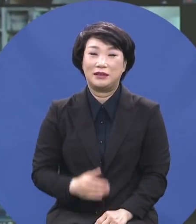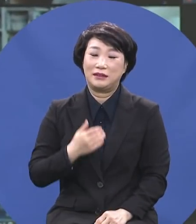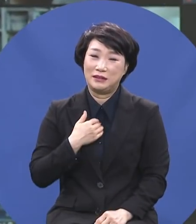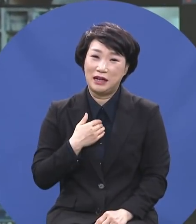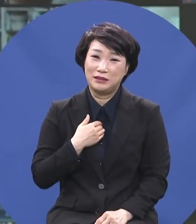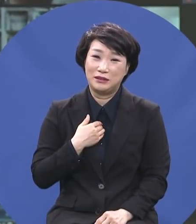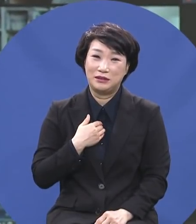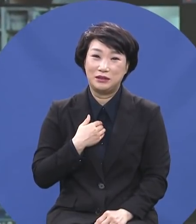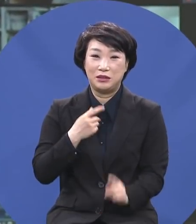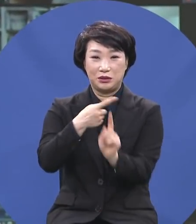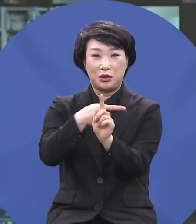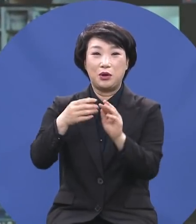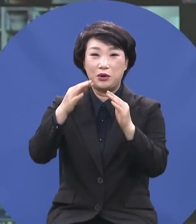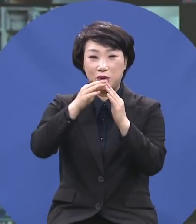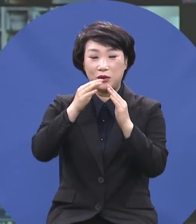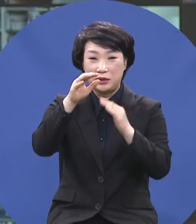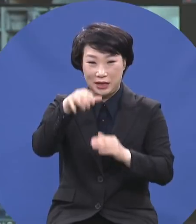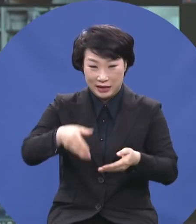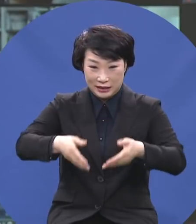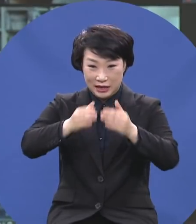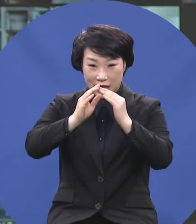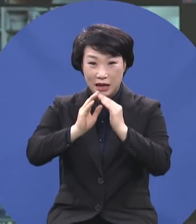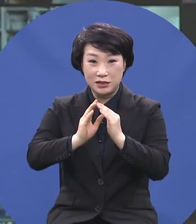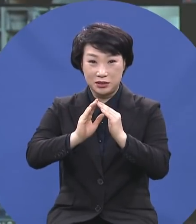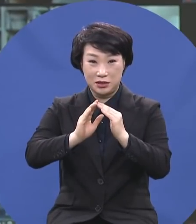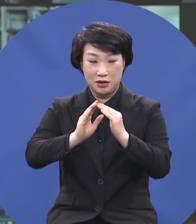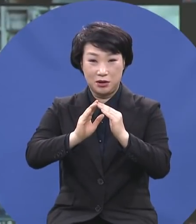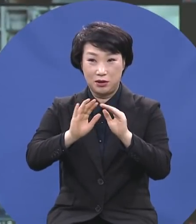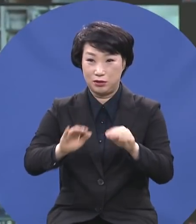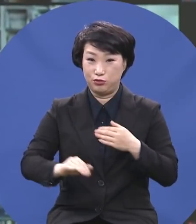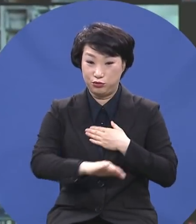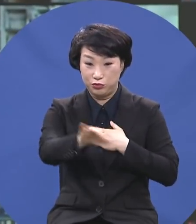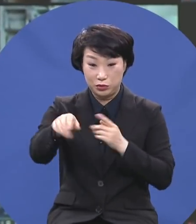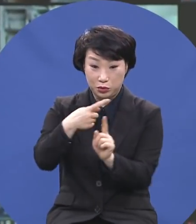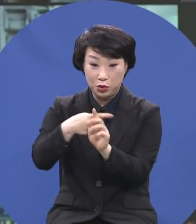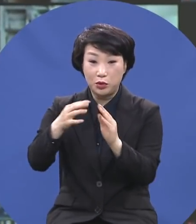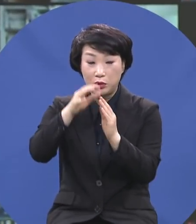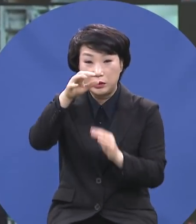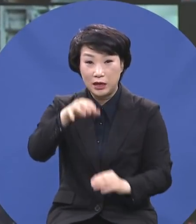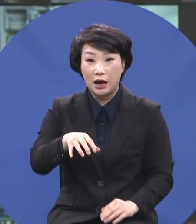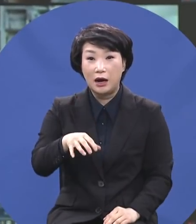저는 교회 개척하면서 우리 교회가